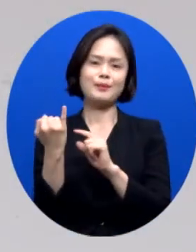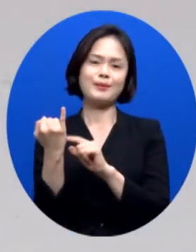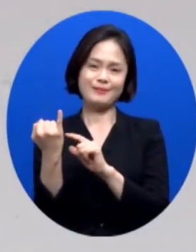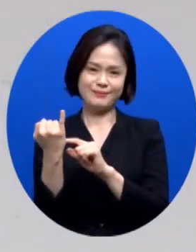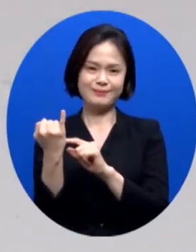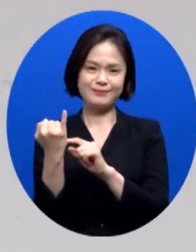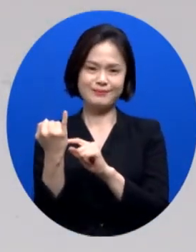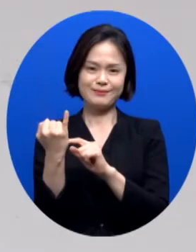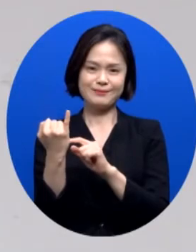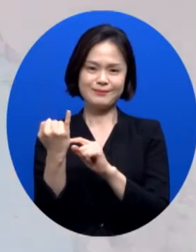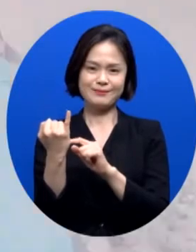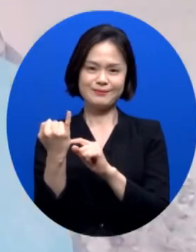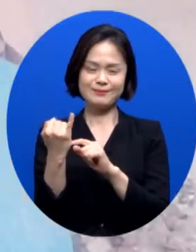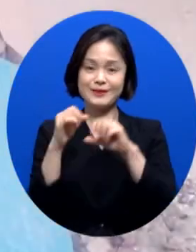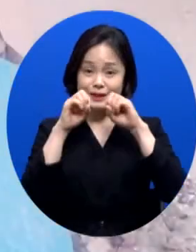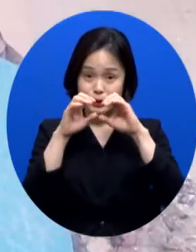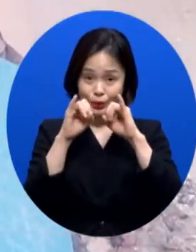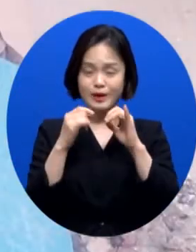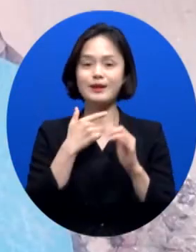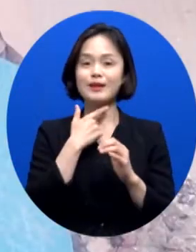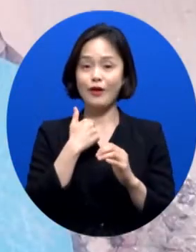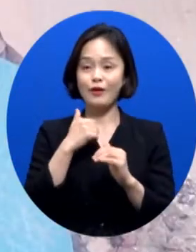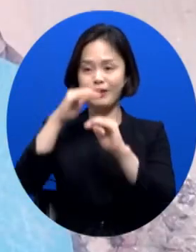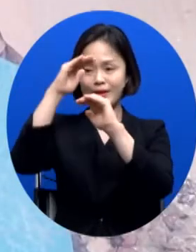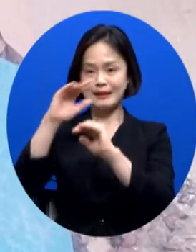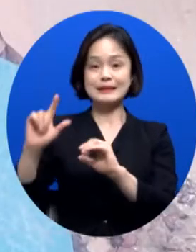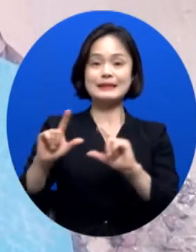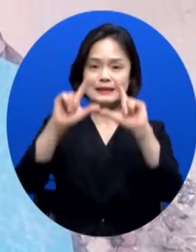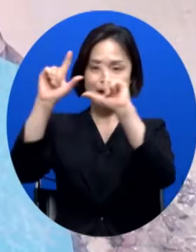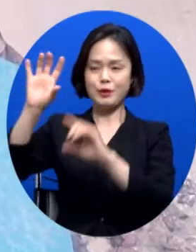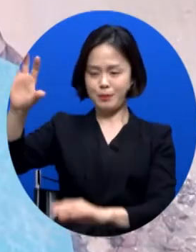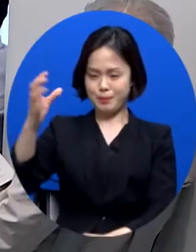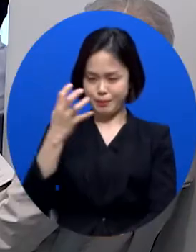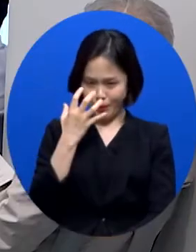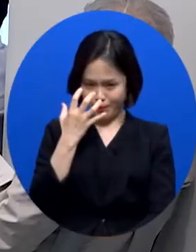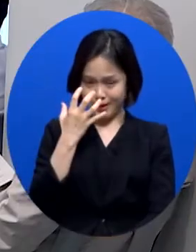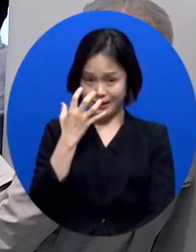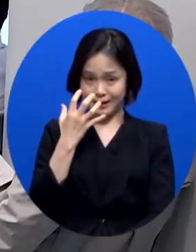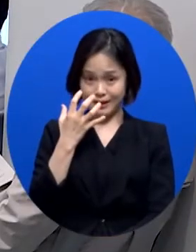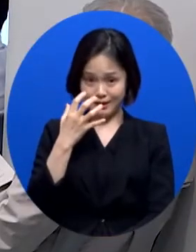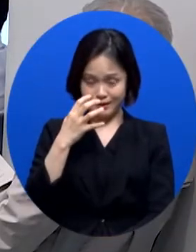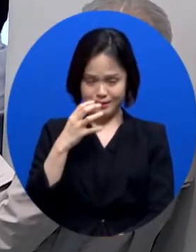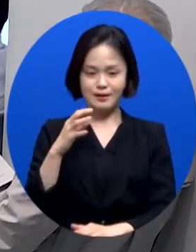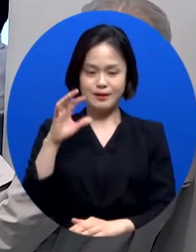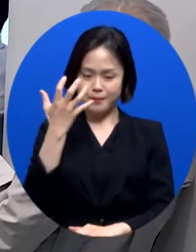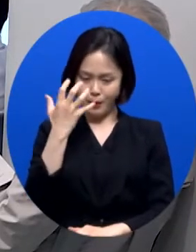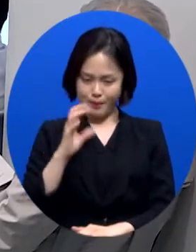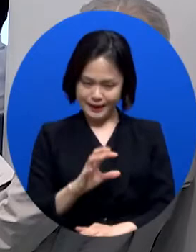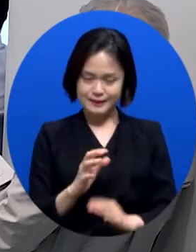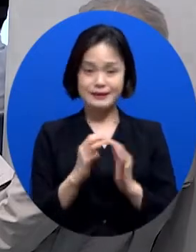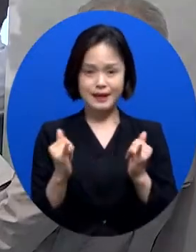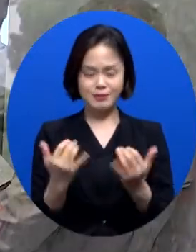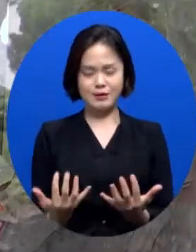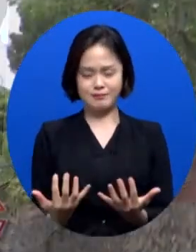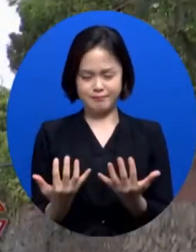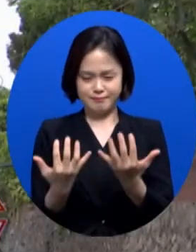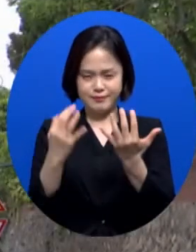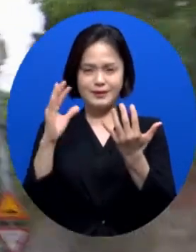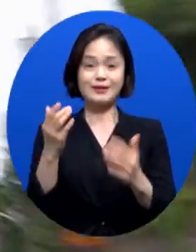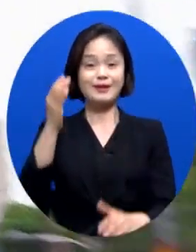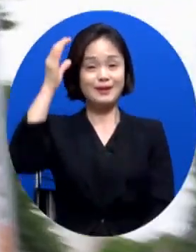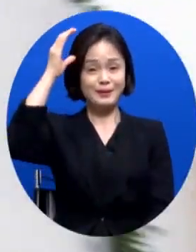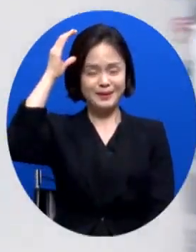사역을 펼친 로제타홀 선교사의 삶을 본받아 제2, 제3의 로제타홀이 나타나기를 기대해봅니다. CTS